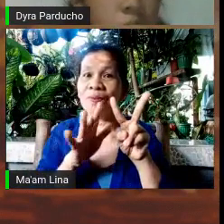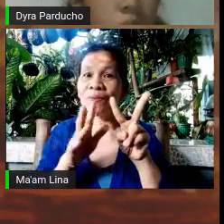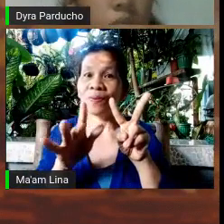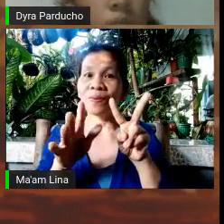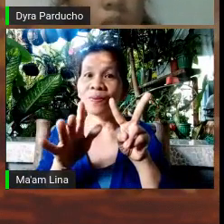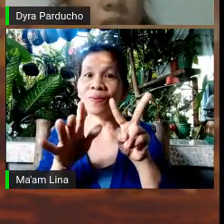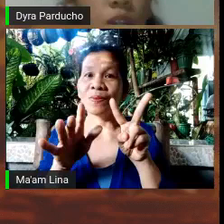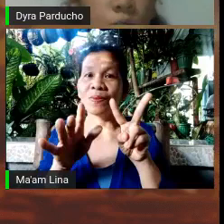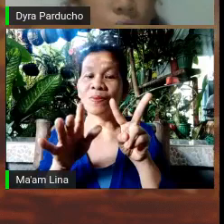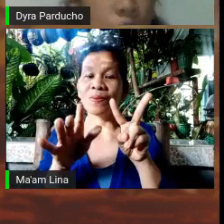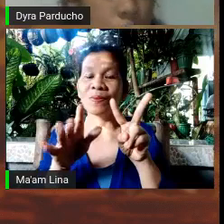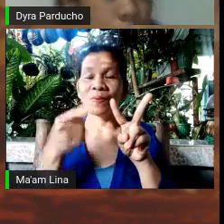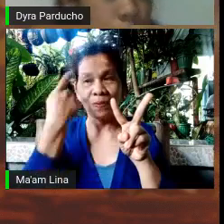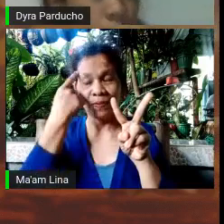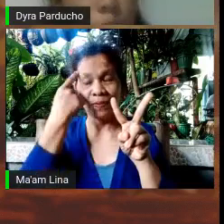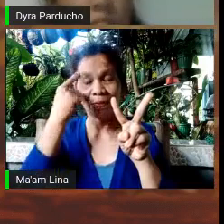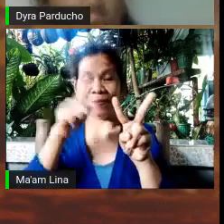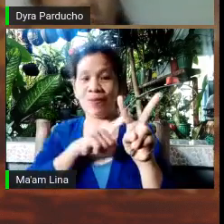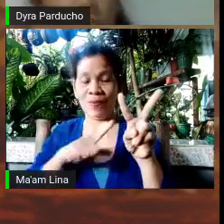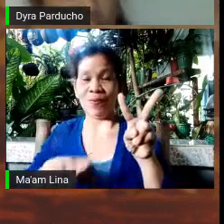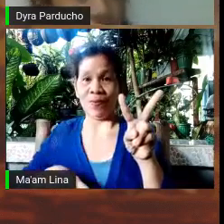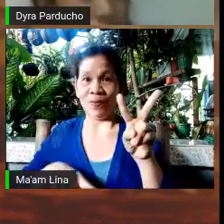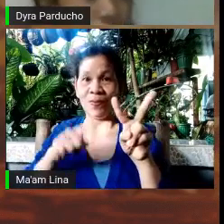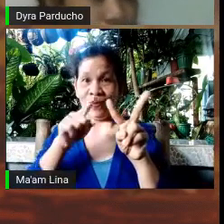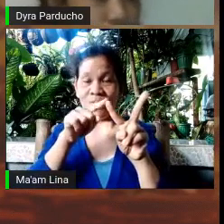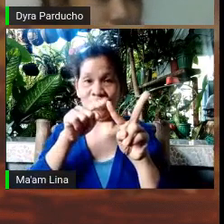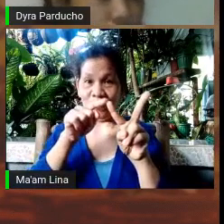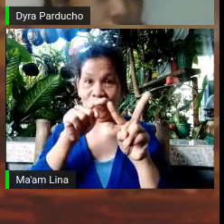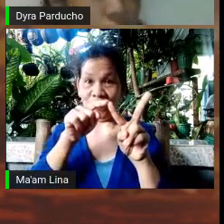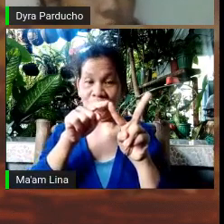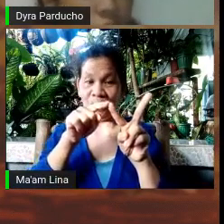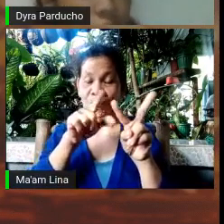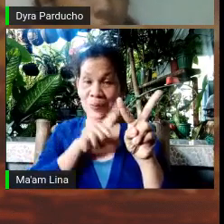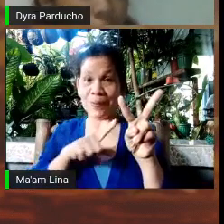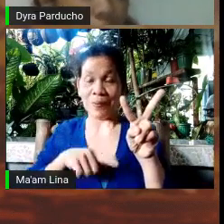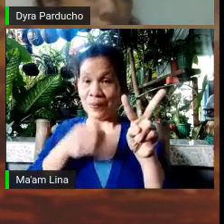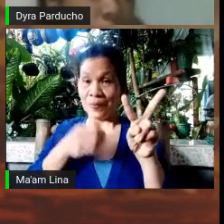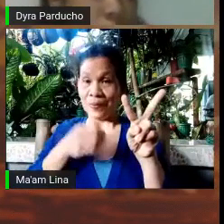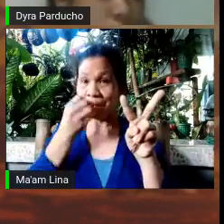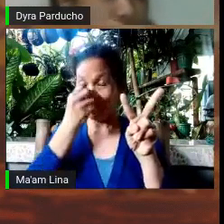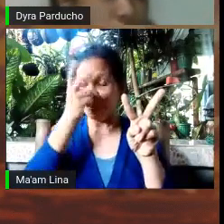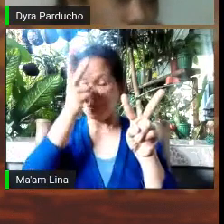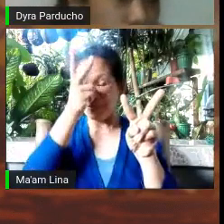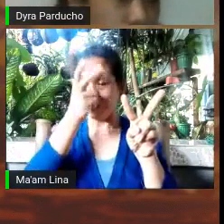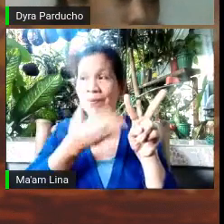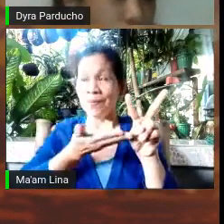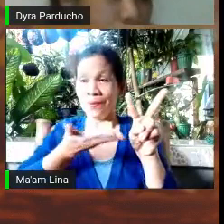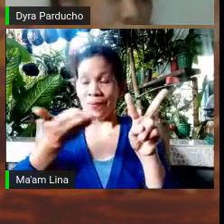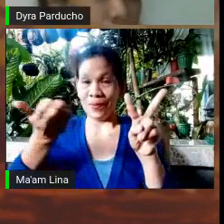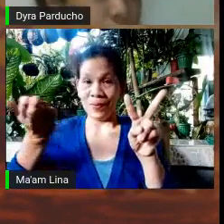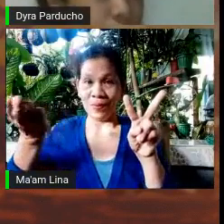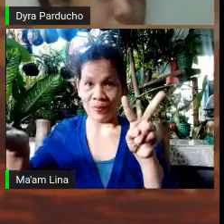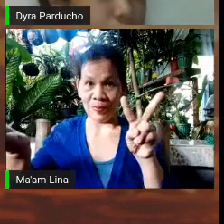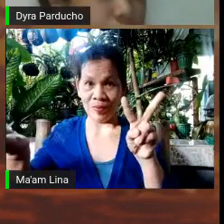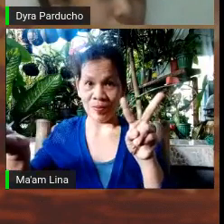dugo po ng goat for the, yung handog po para sa Panginoon, ito rin po ay dadalhin din po